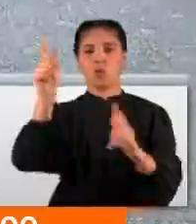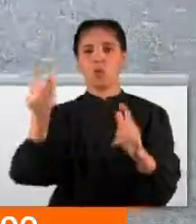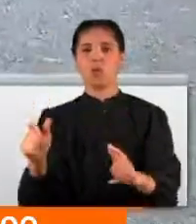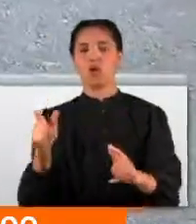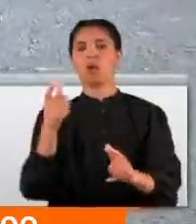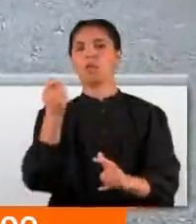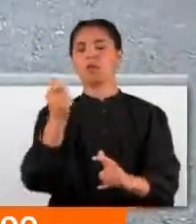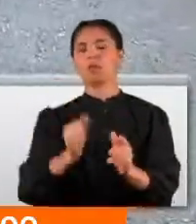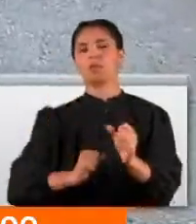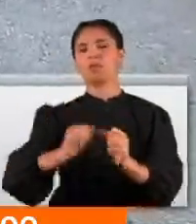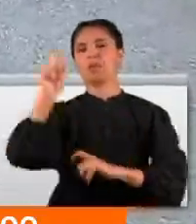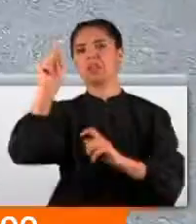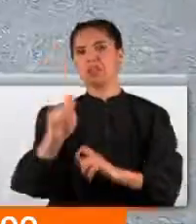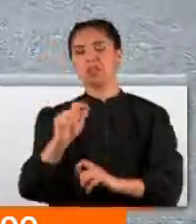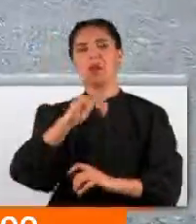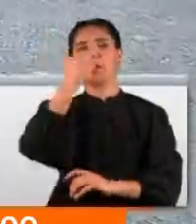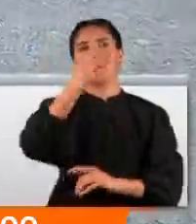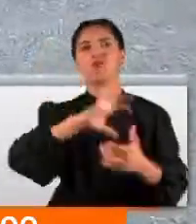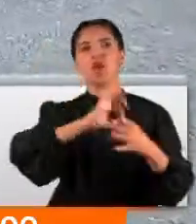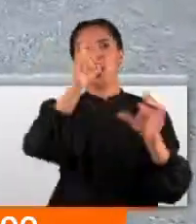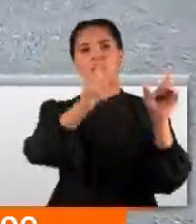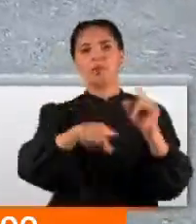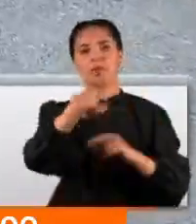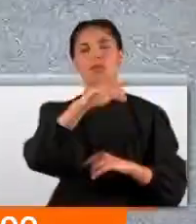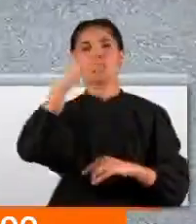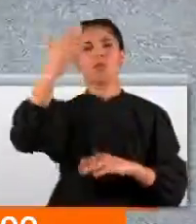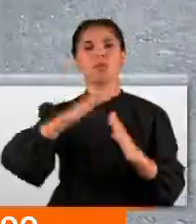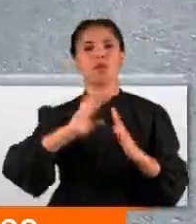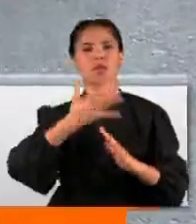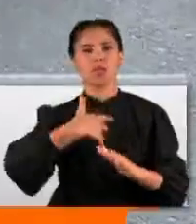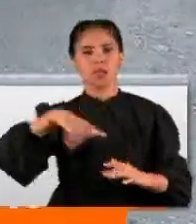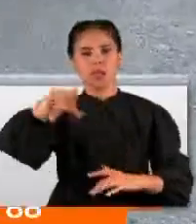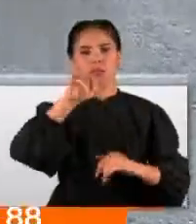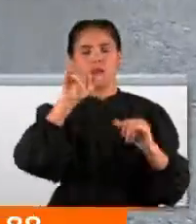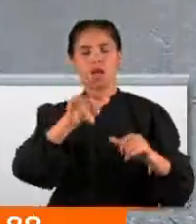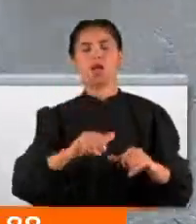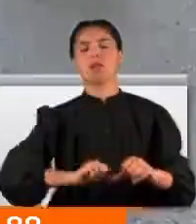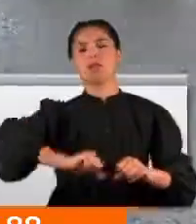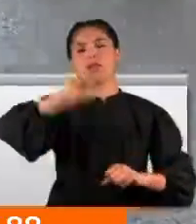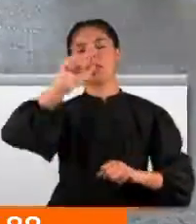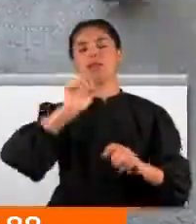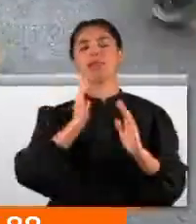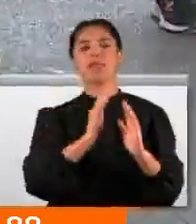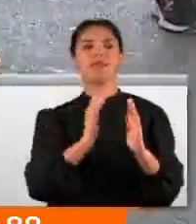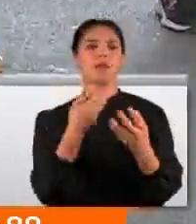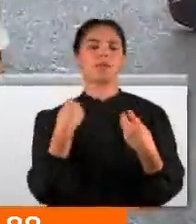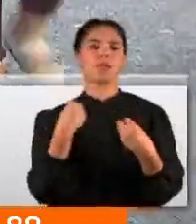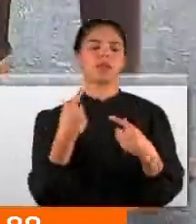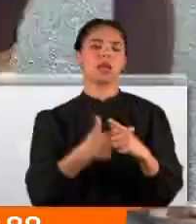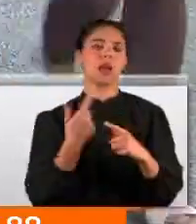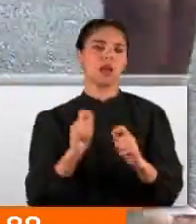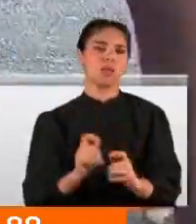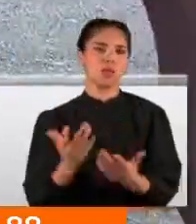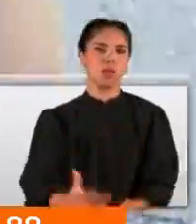fiyatını yükseltiyorlar. Ve diğer emlakçılar da, diğer ev sahipleri de aynı yüksek fiyatlardan evlerini kiraya